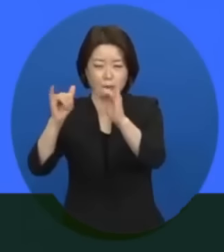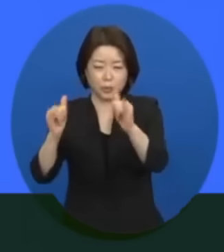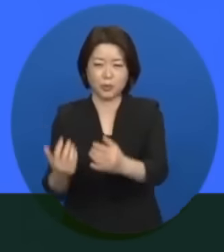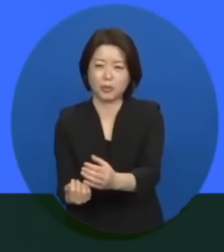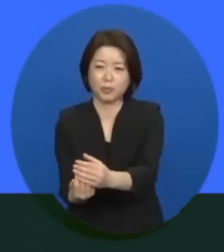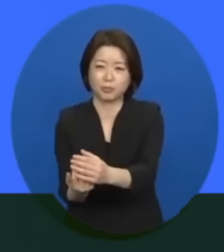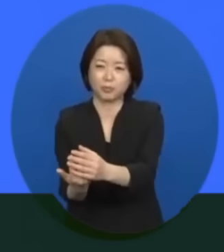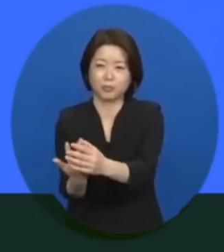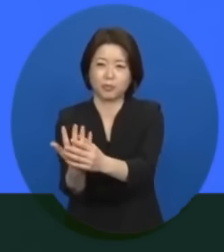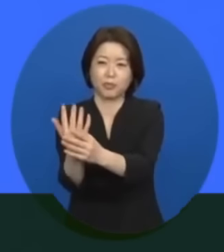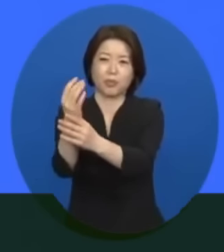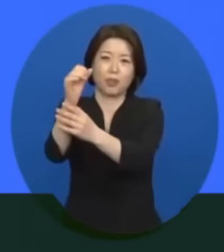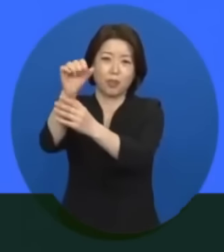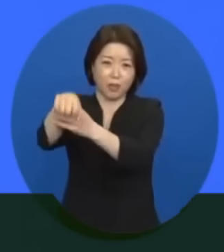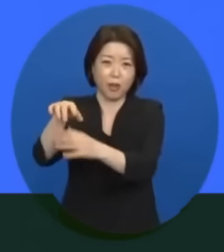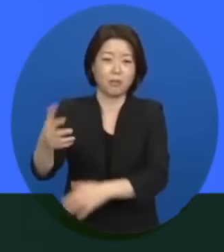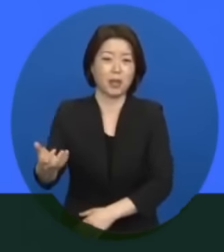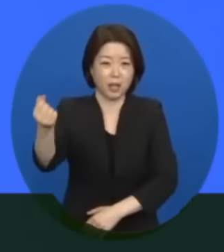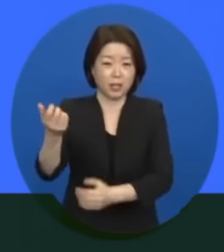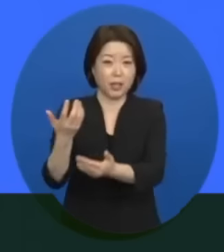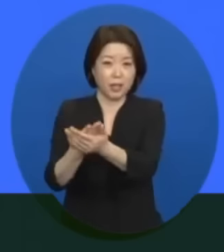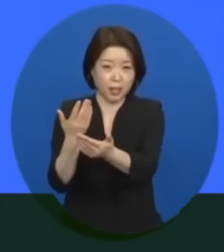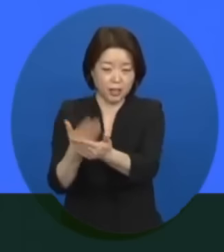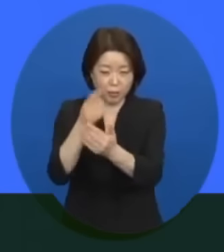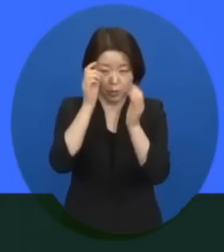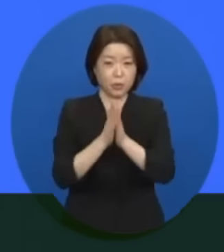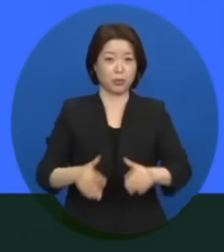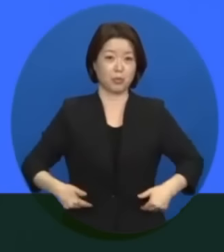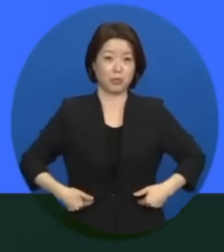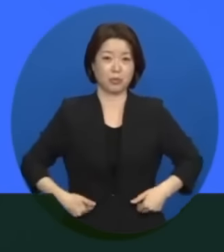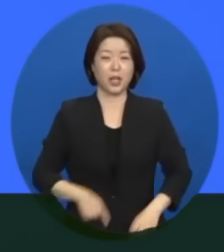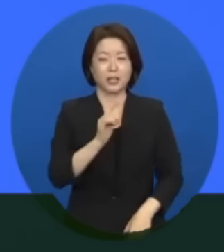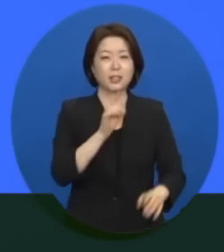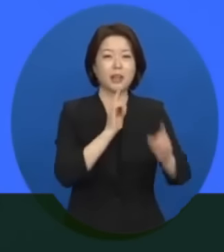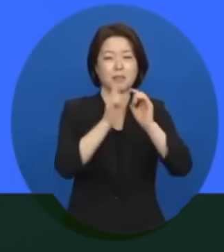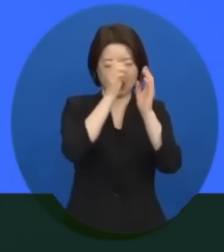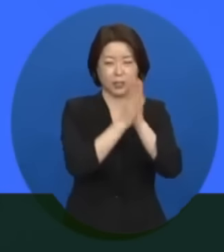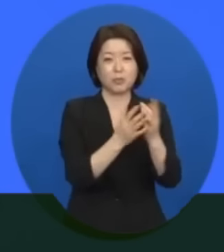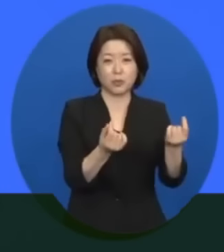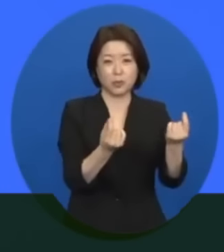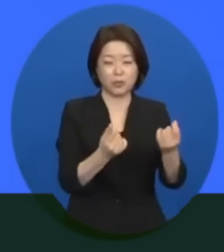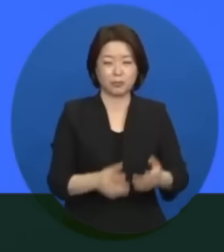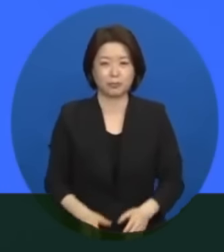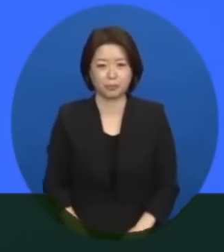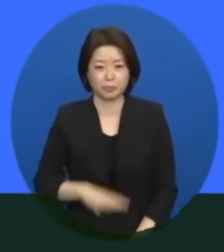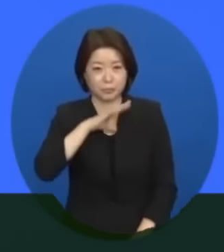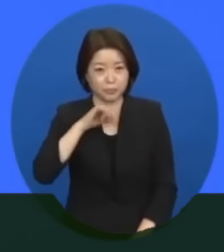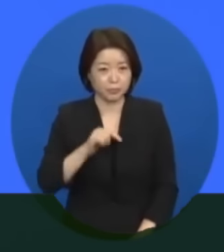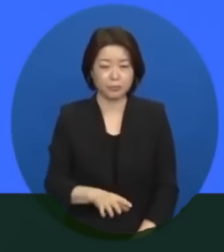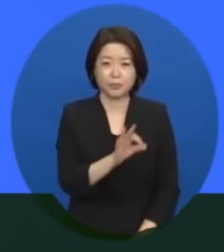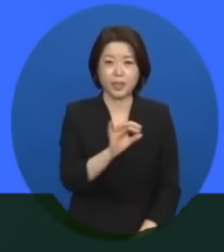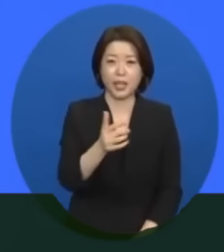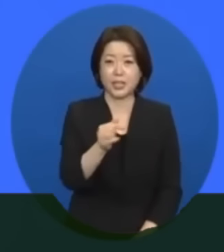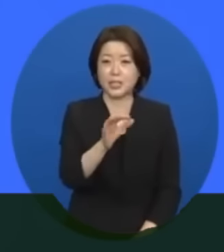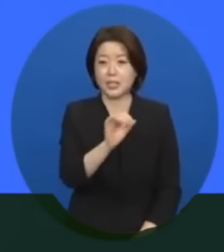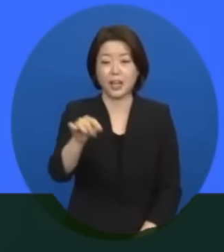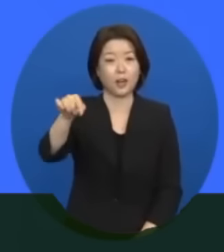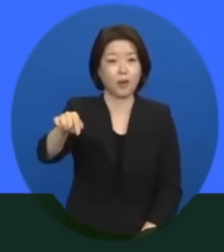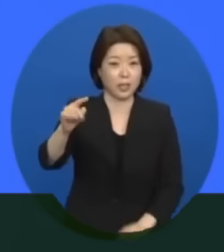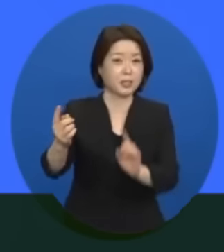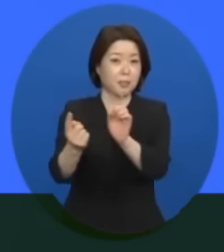맺게 되게 하여 주옵소서라고 기도해야 됩니다 그것이 말씀 기도해요 베드로가 거기서 애니아 하는 사람을 만납니다이